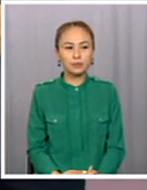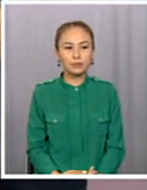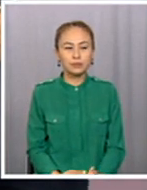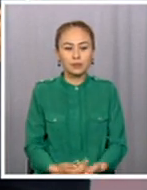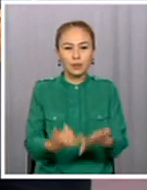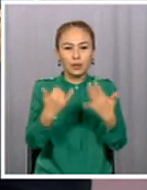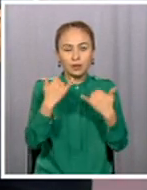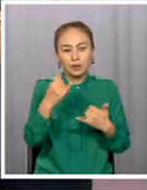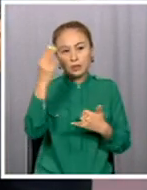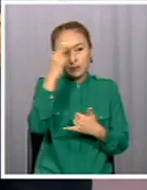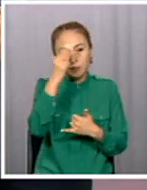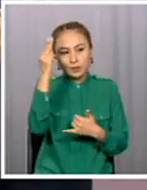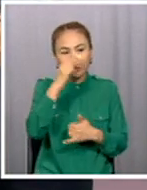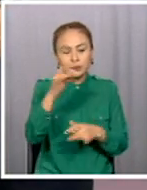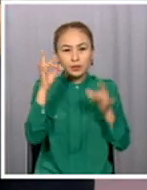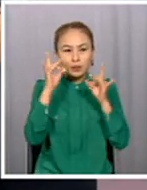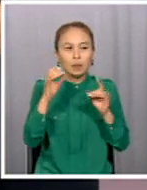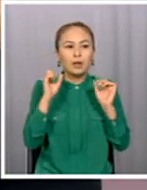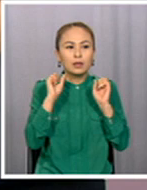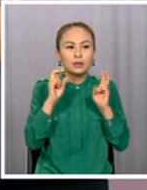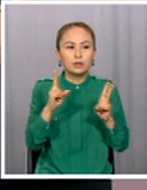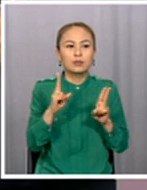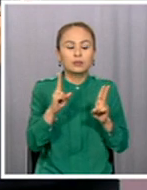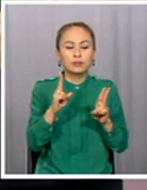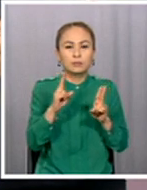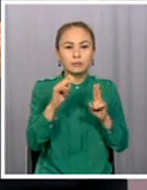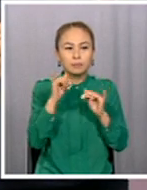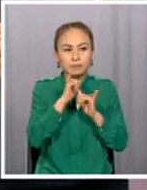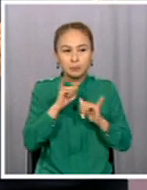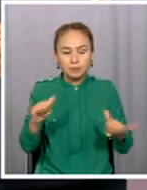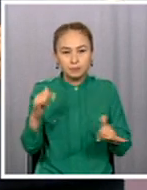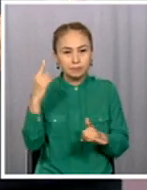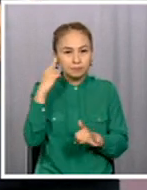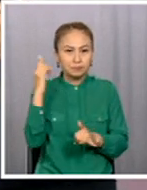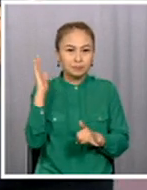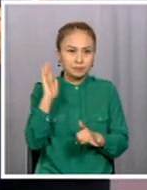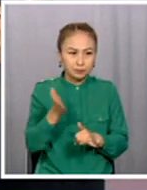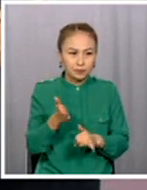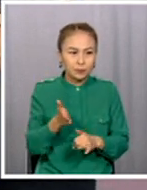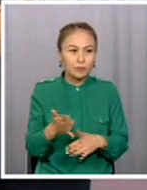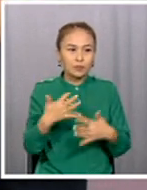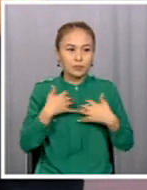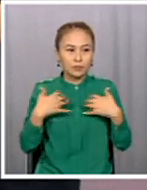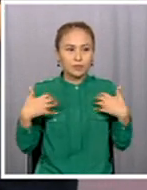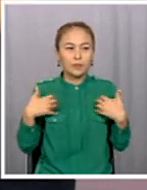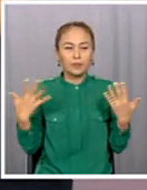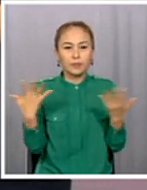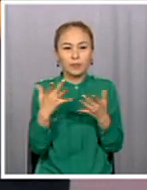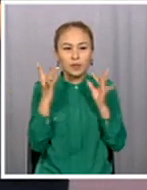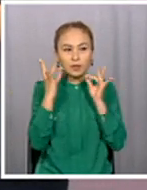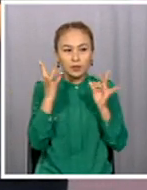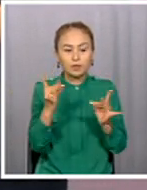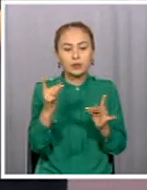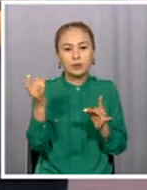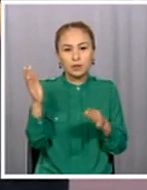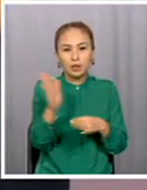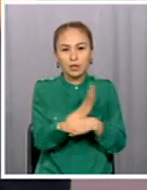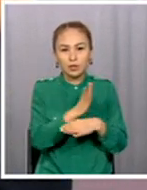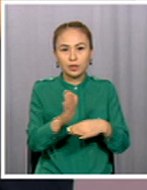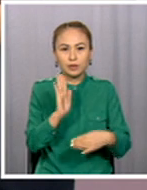Бүгінгі сабақта дыбыстың қалай таралатынын білесіңдер, жануарлардың қандай дыбыс